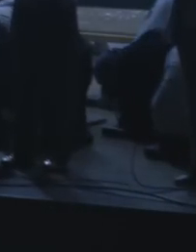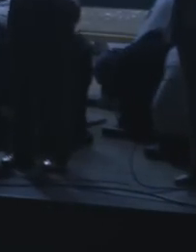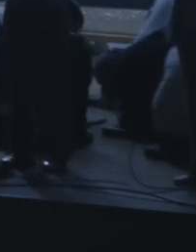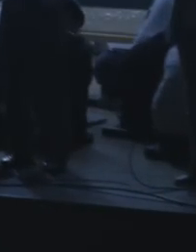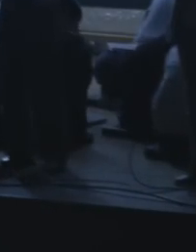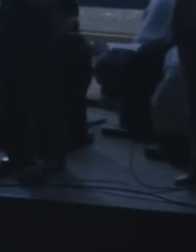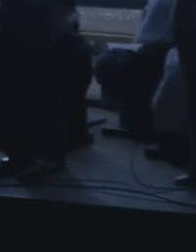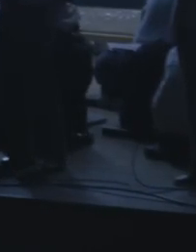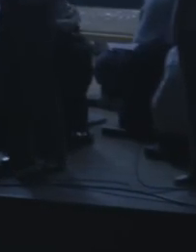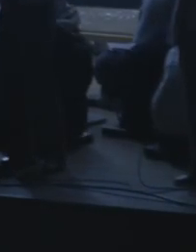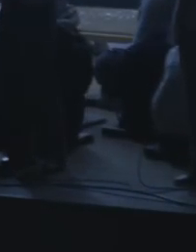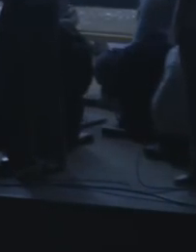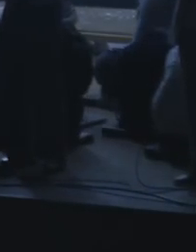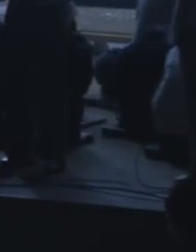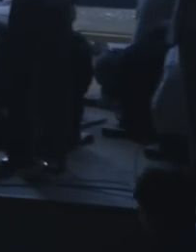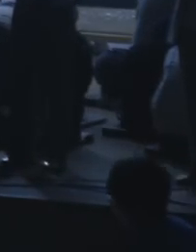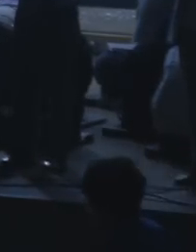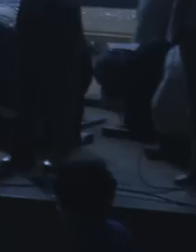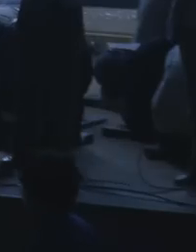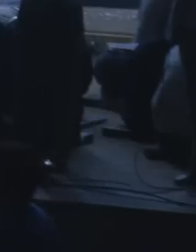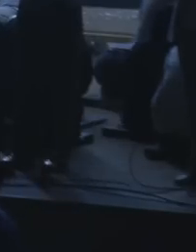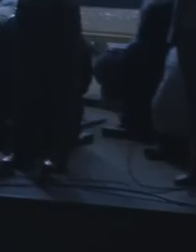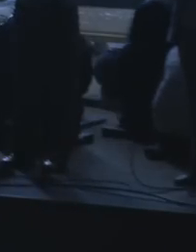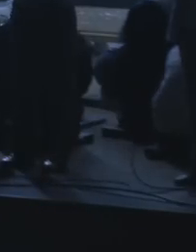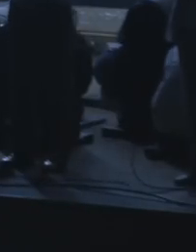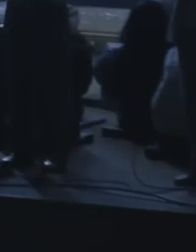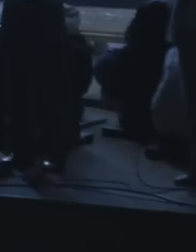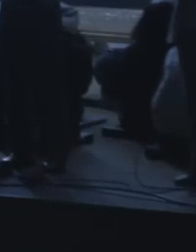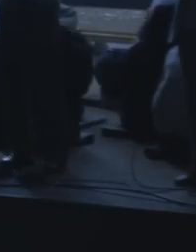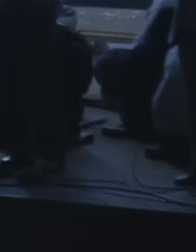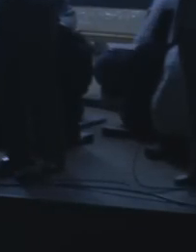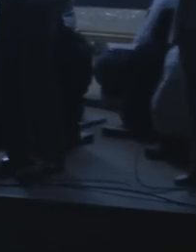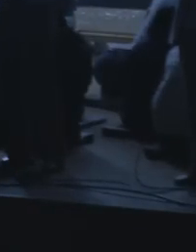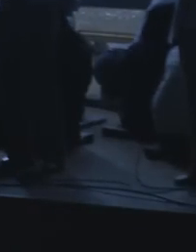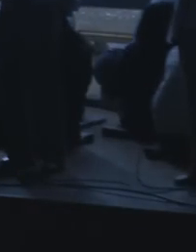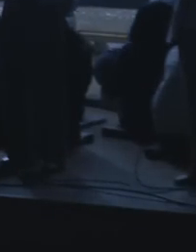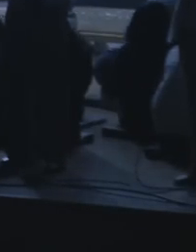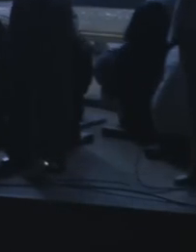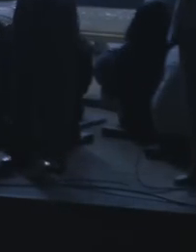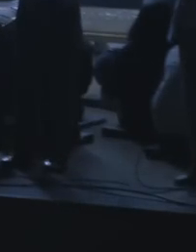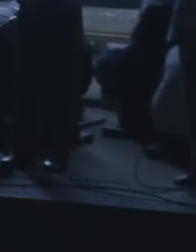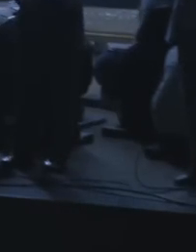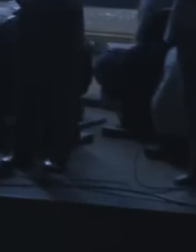하나님 이끌어 주시옵소서. 주님께 더 가까이 가게 하여 주시옵소서.